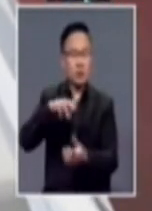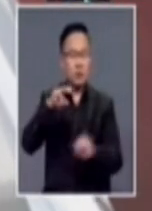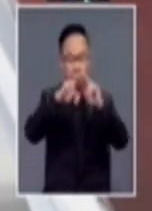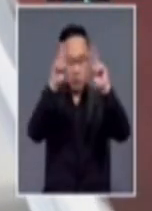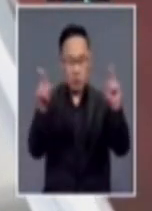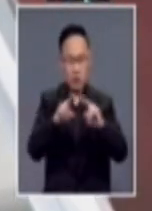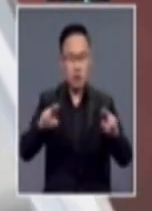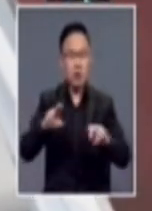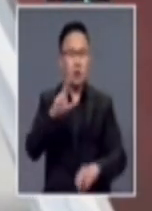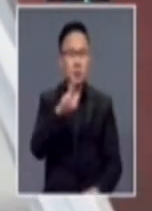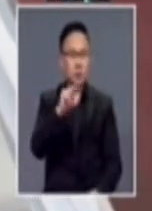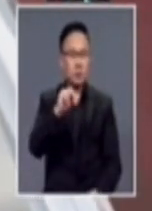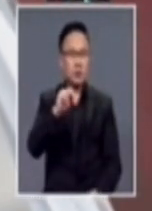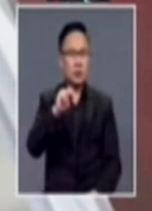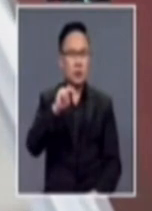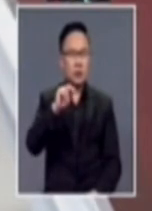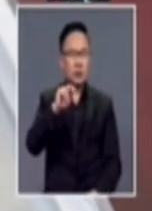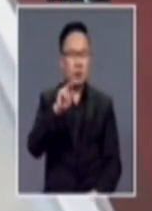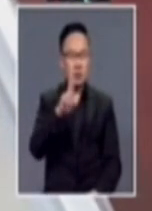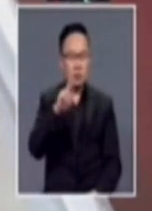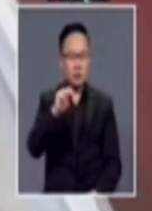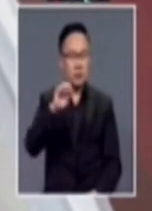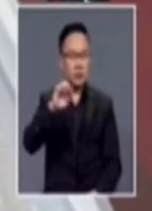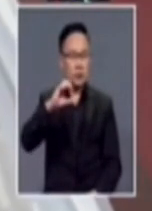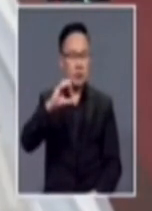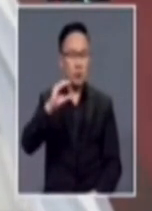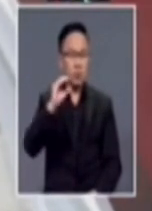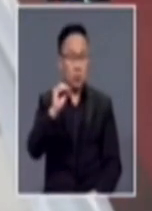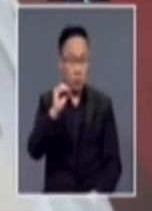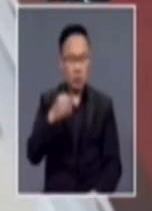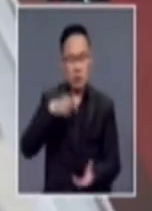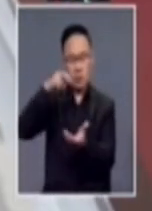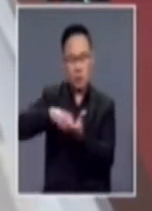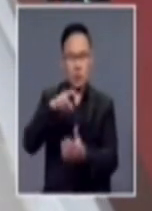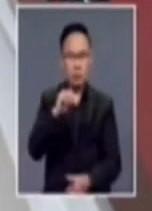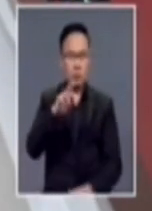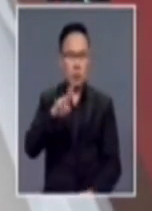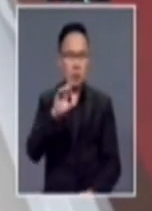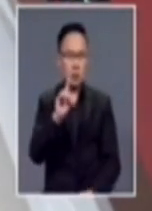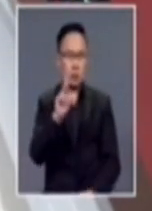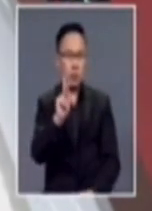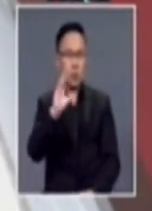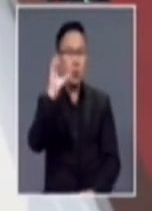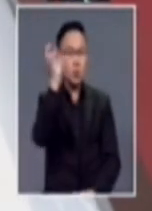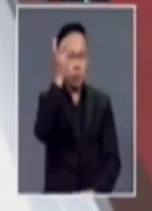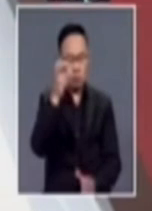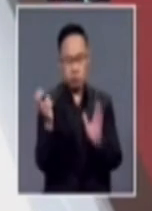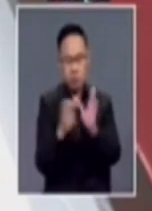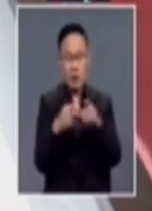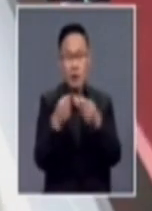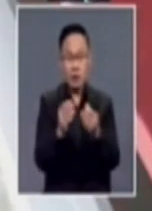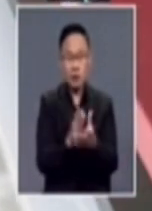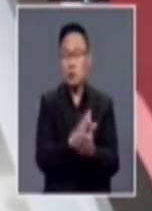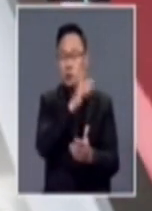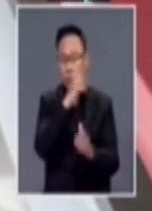โกให้เป็นมรดกโลกนะครับเพราะนั้นจริงๆแล้วต้องบอกว่าพื้นที่แห่งนี้ถ้าได้รับ